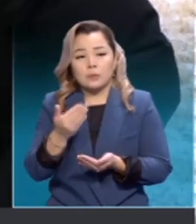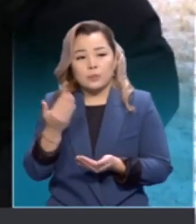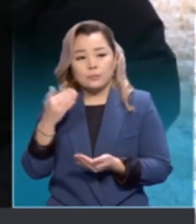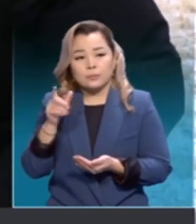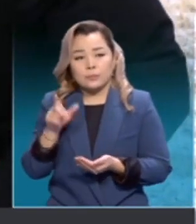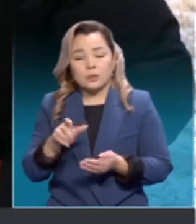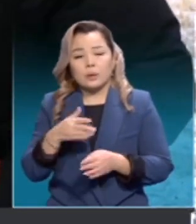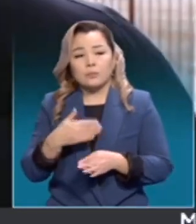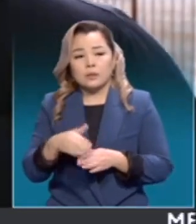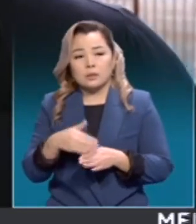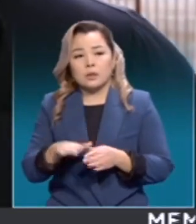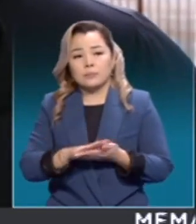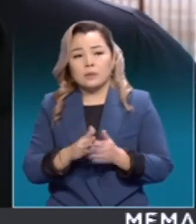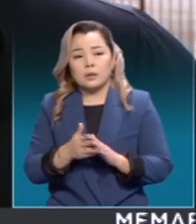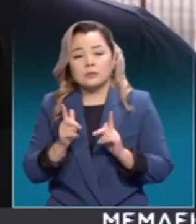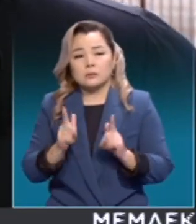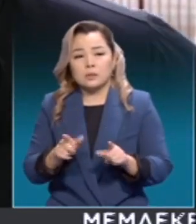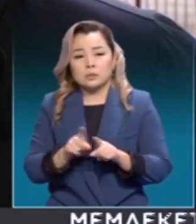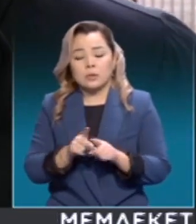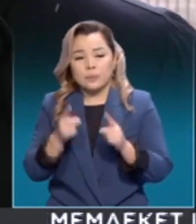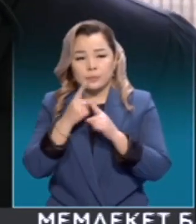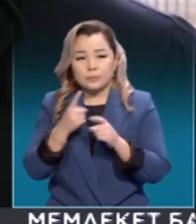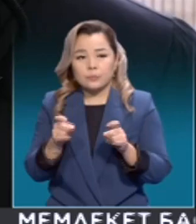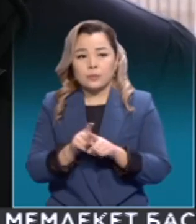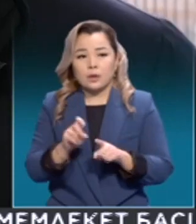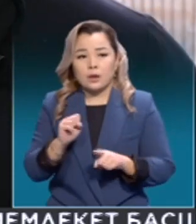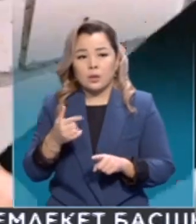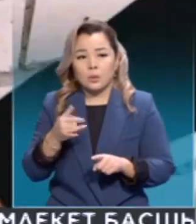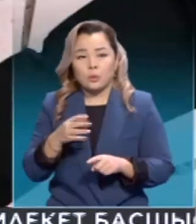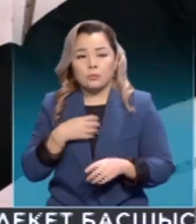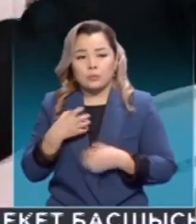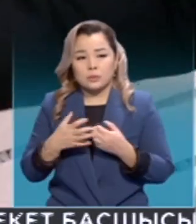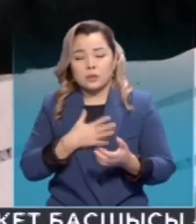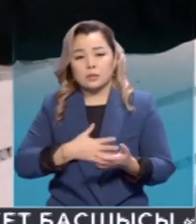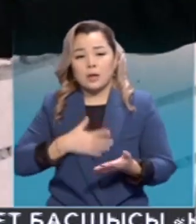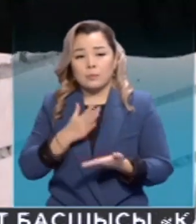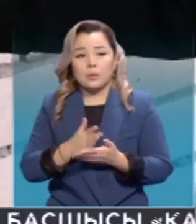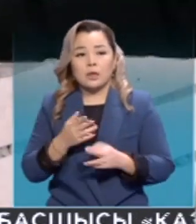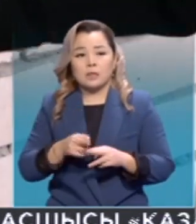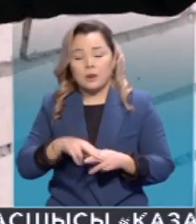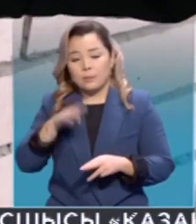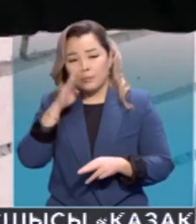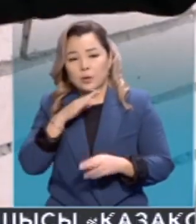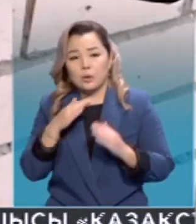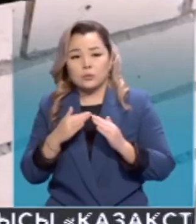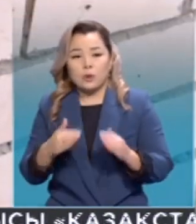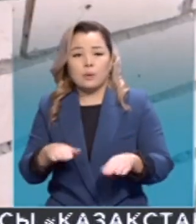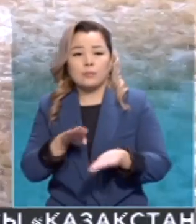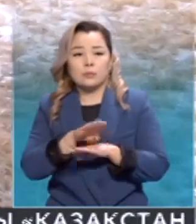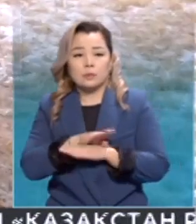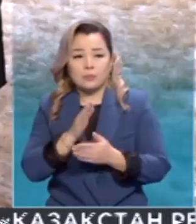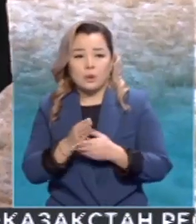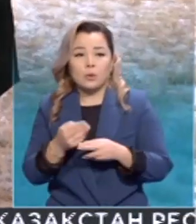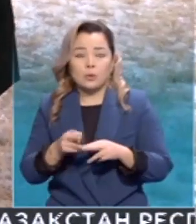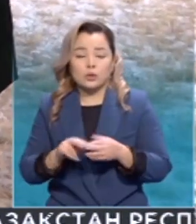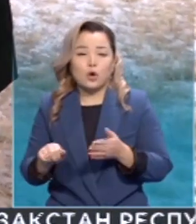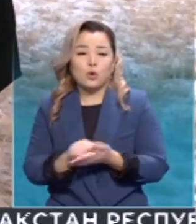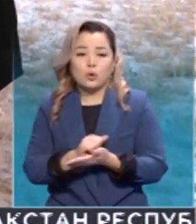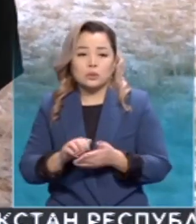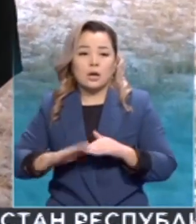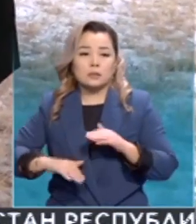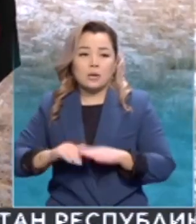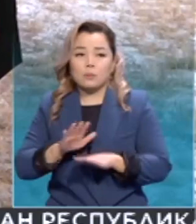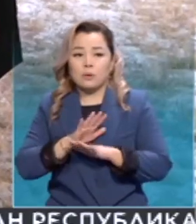марқұмның атынан несие алуға келісім берілгенін мәлімдеген соң Айгүлден маза кетті. Айтуынша әкесі үйде жатып көз жұмған. Сол сәтте құжаттары